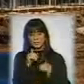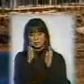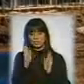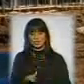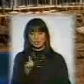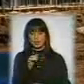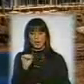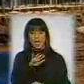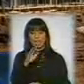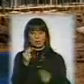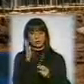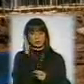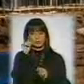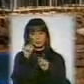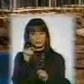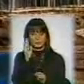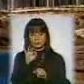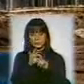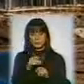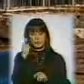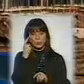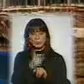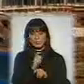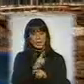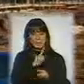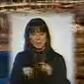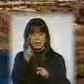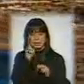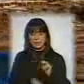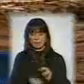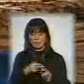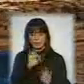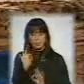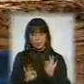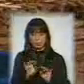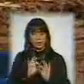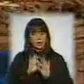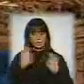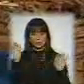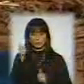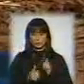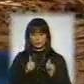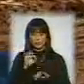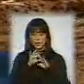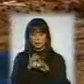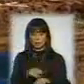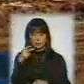შენობა, რომელშიც ევროპული თამაშები გაიმართება. ფიქრობ, რომ ძალიან მალე დამთავრდება ეს პროექტი და არაჩვეულებრივი შეჯიბრი